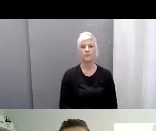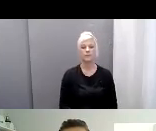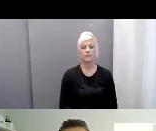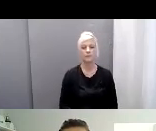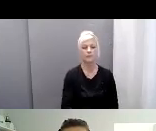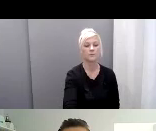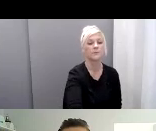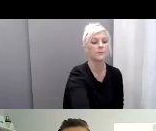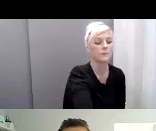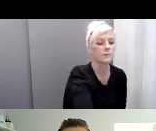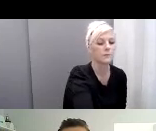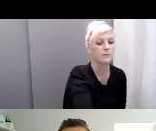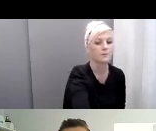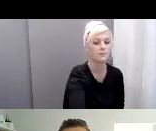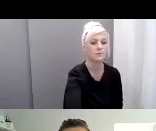Lena.